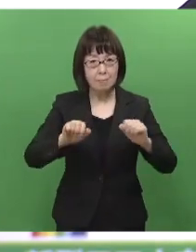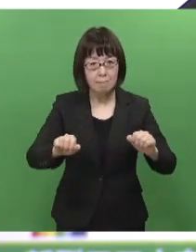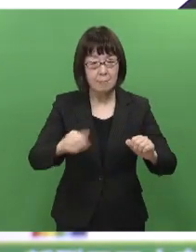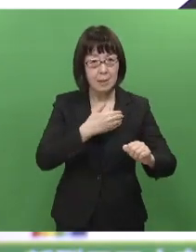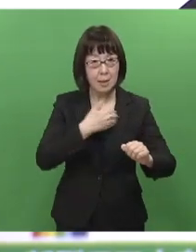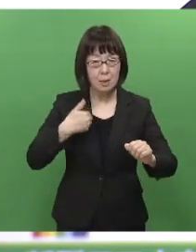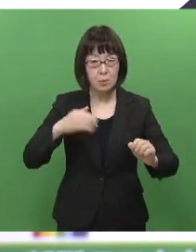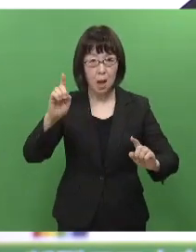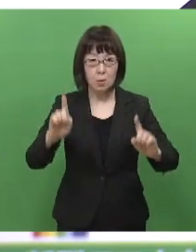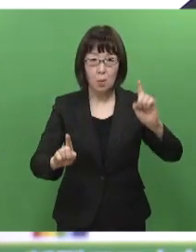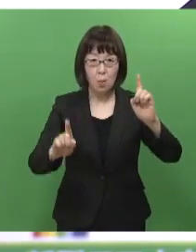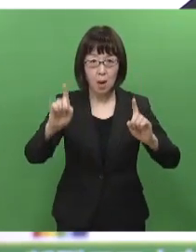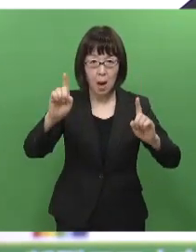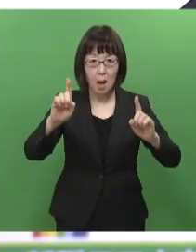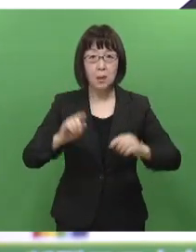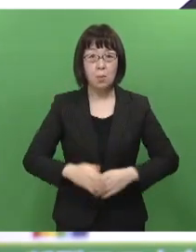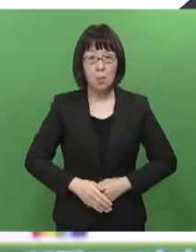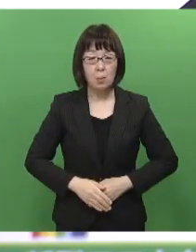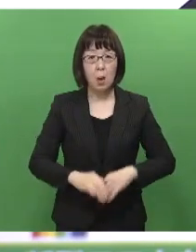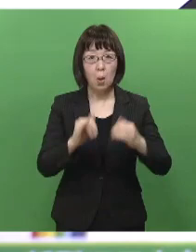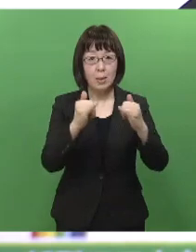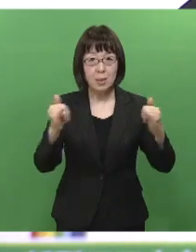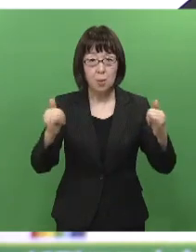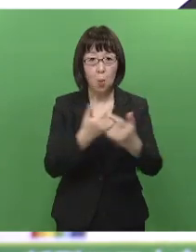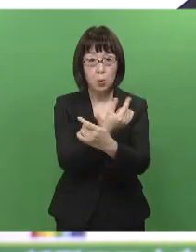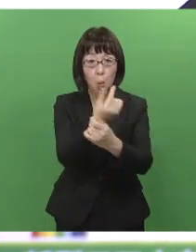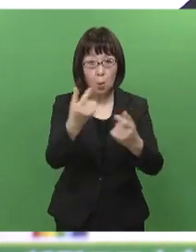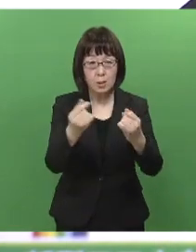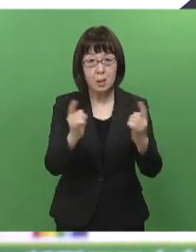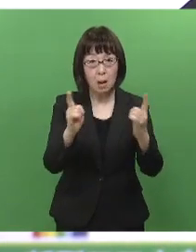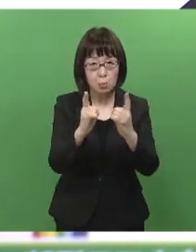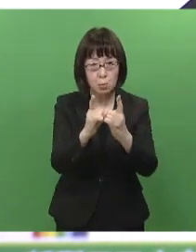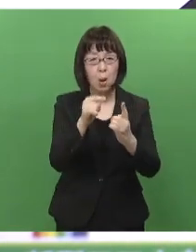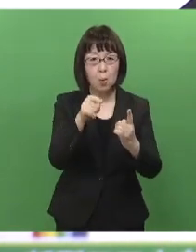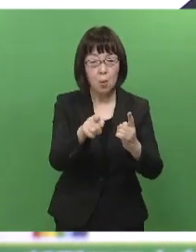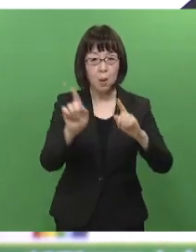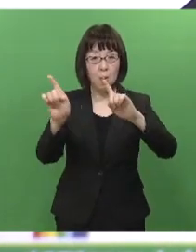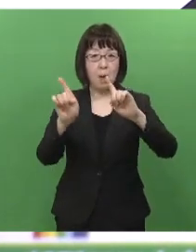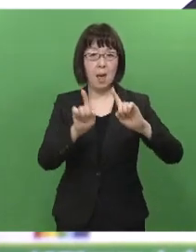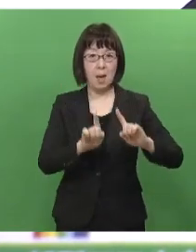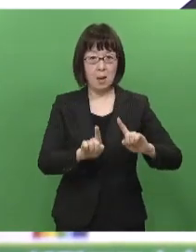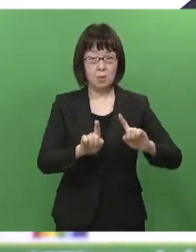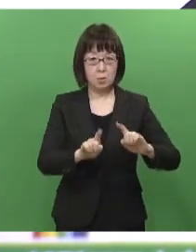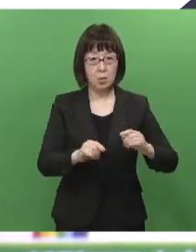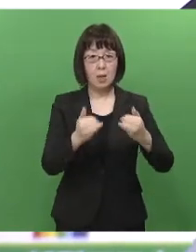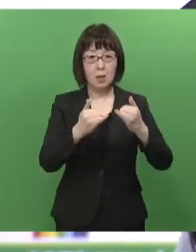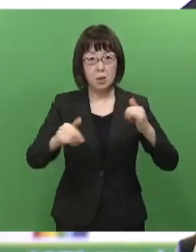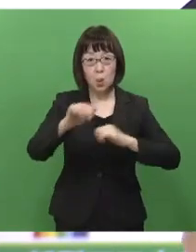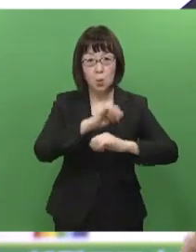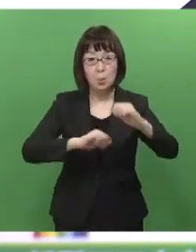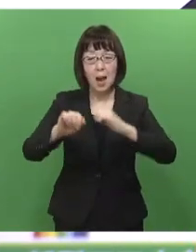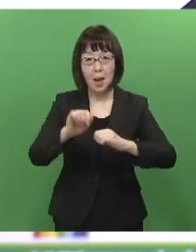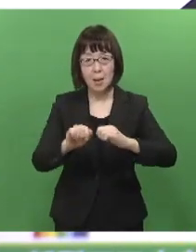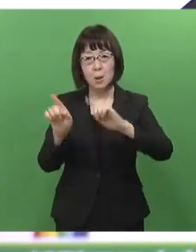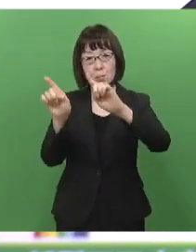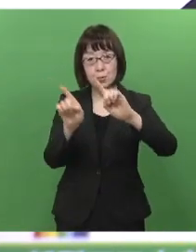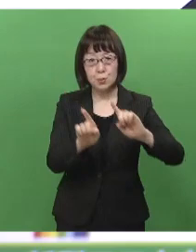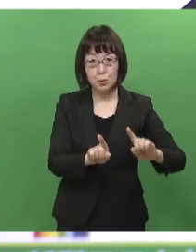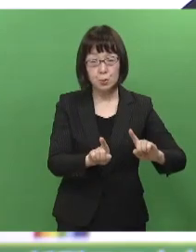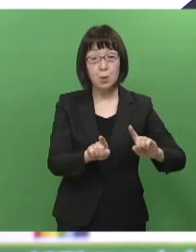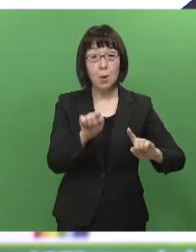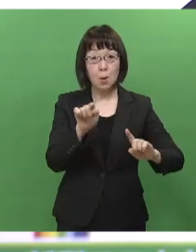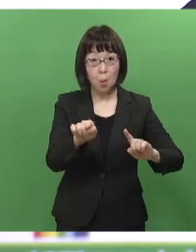人との接触を減らす、そしてまた人の流れを抑制する、これが大きな目標で、